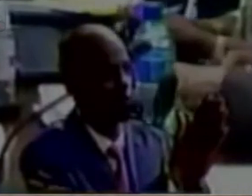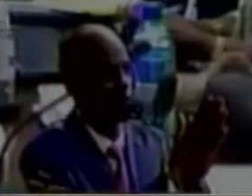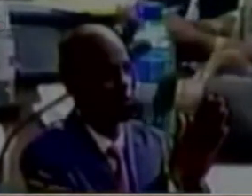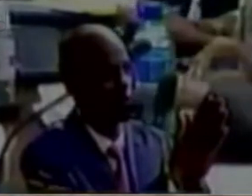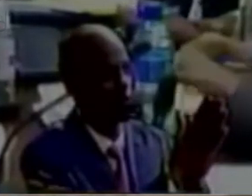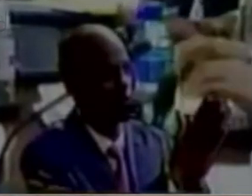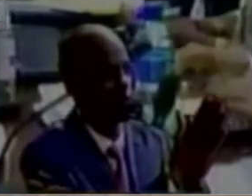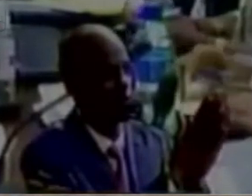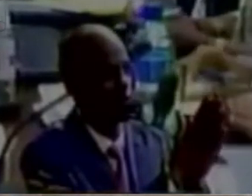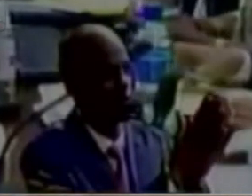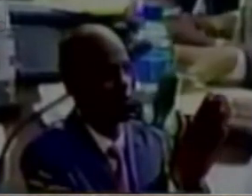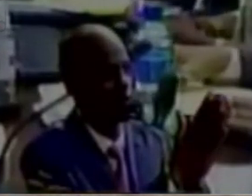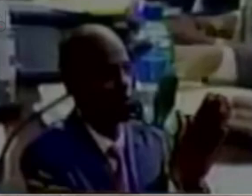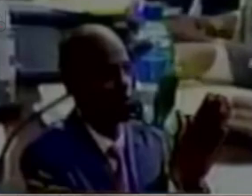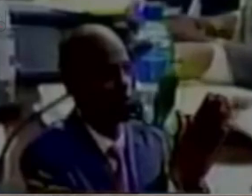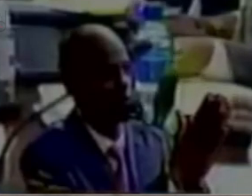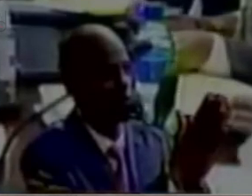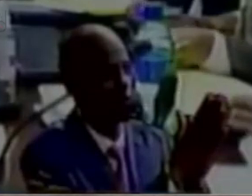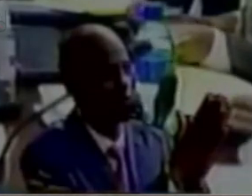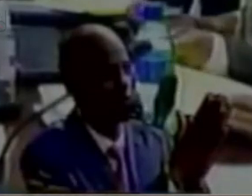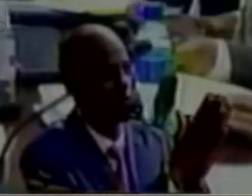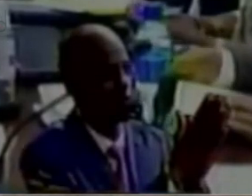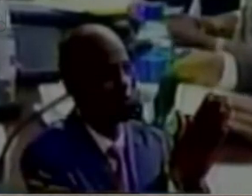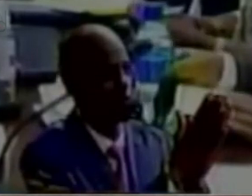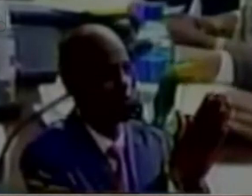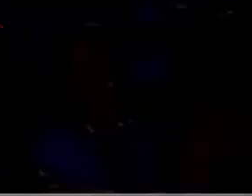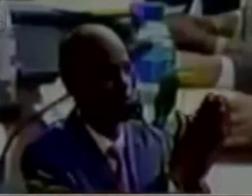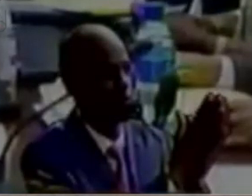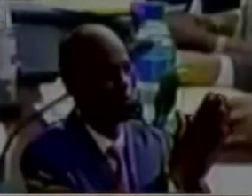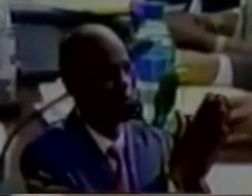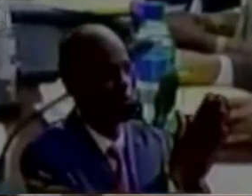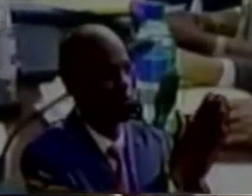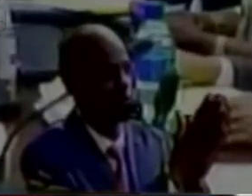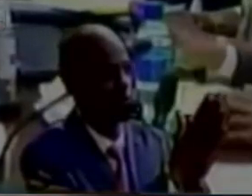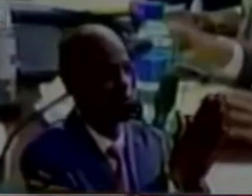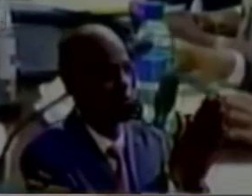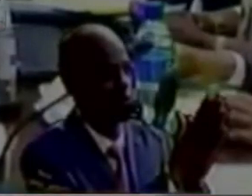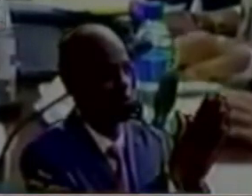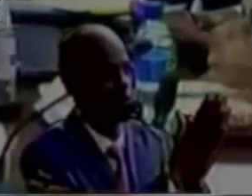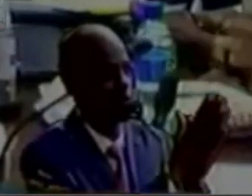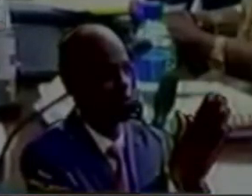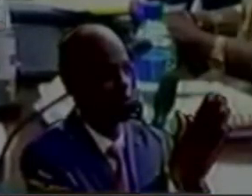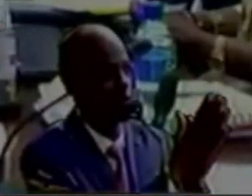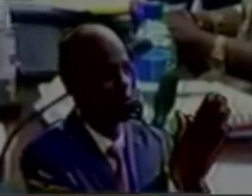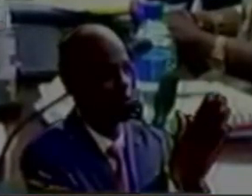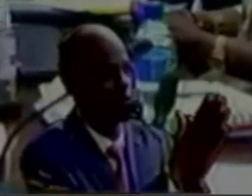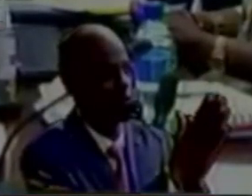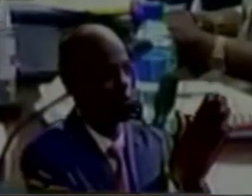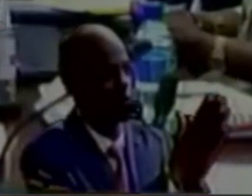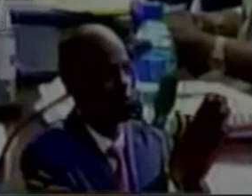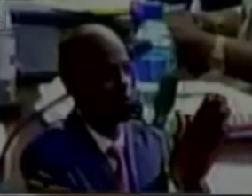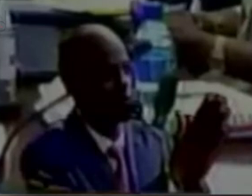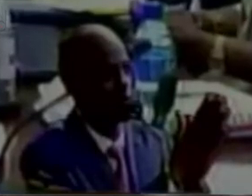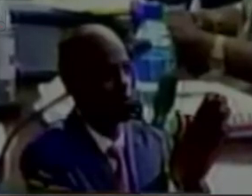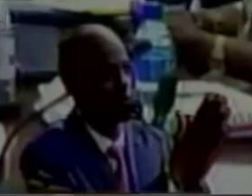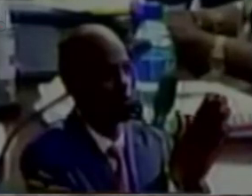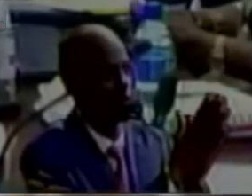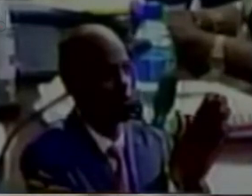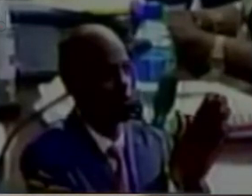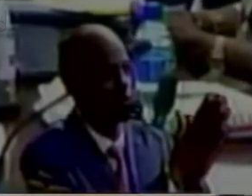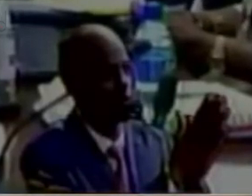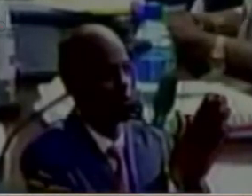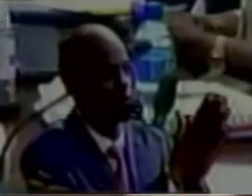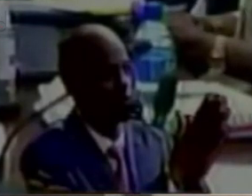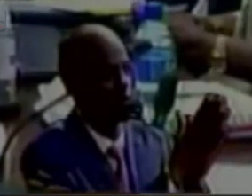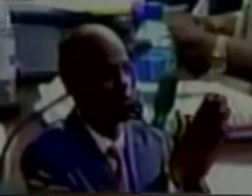fois supérieurs à ce que vous aviez reçu en 2010. Et ça, grâce à une bonne gestion de la part du ministère des Finances et du